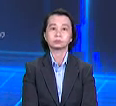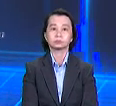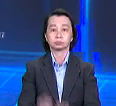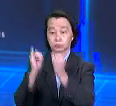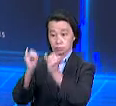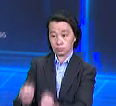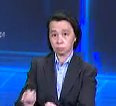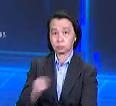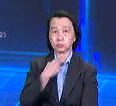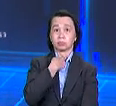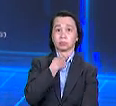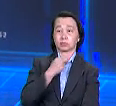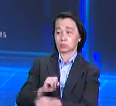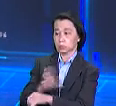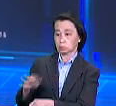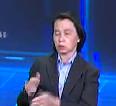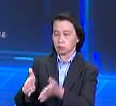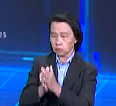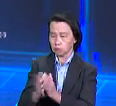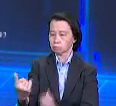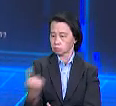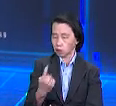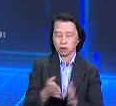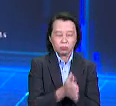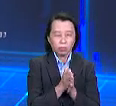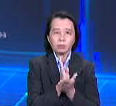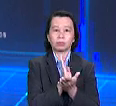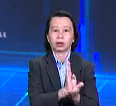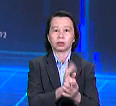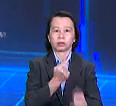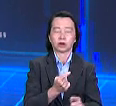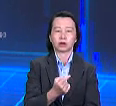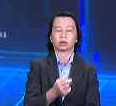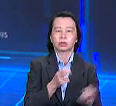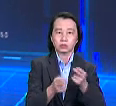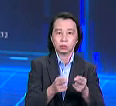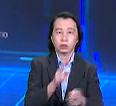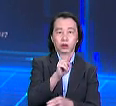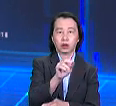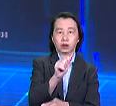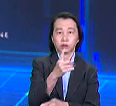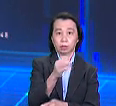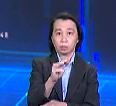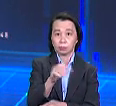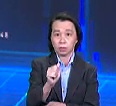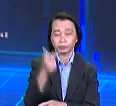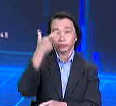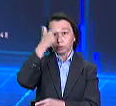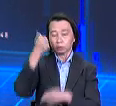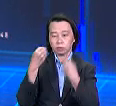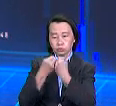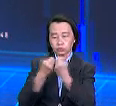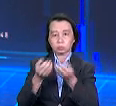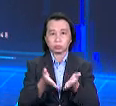Individu yang terkesan akibat COVID-19 diminta tampil untuk memohon bantuan daripada Agensi Pengurusan Bencana Negara NADBA. Ini kerana